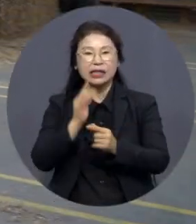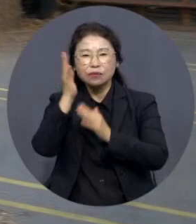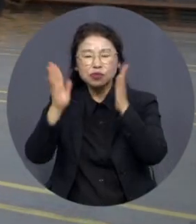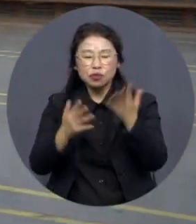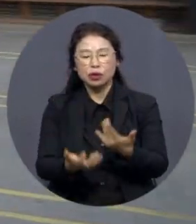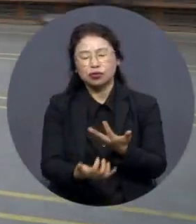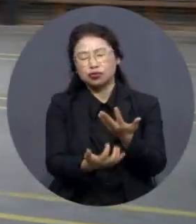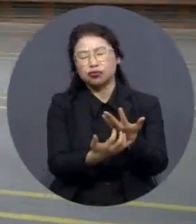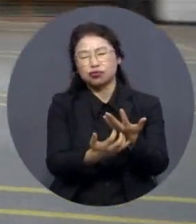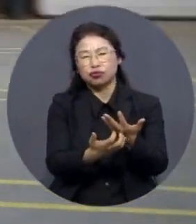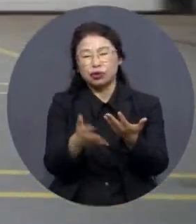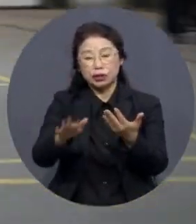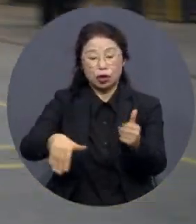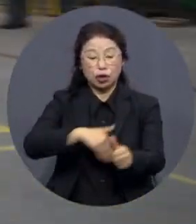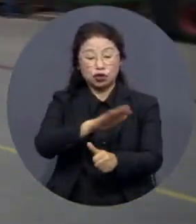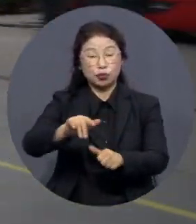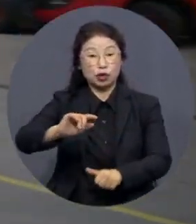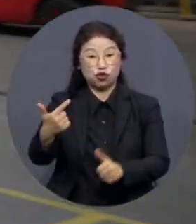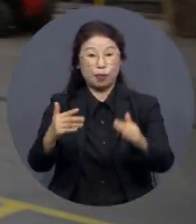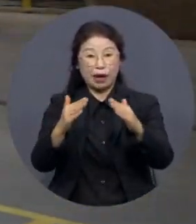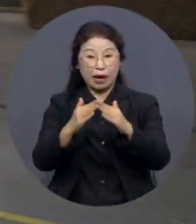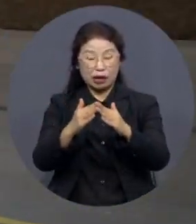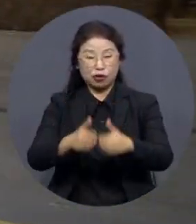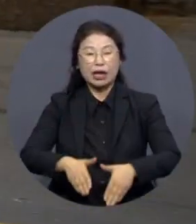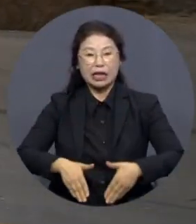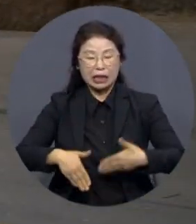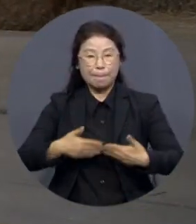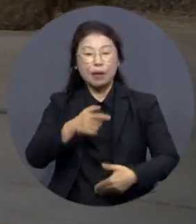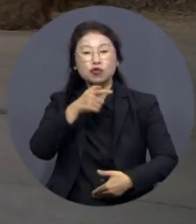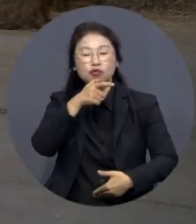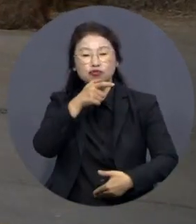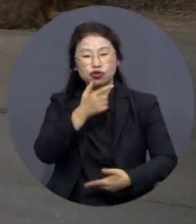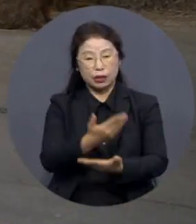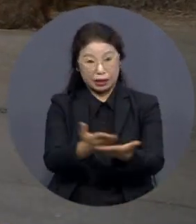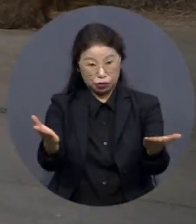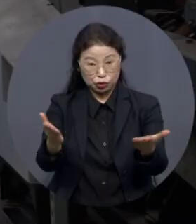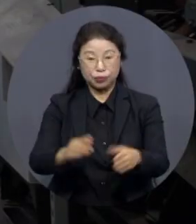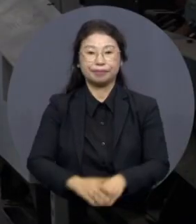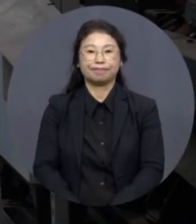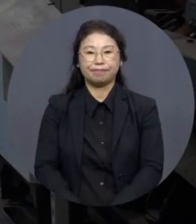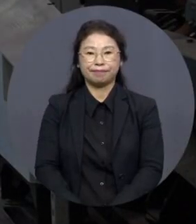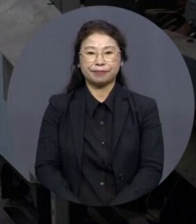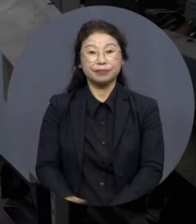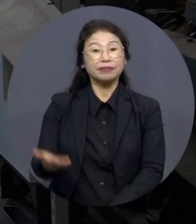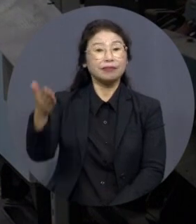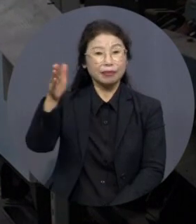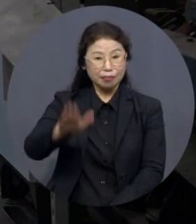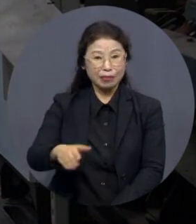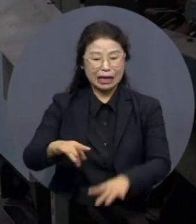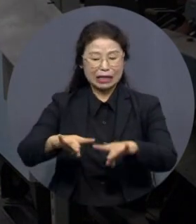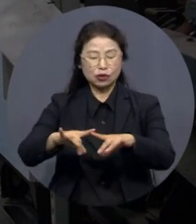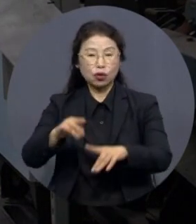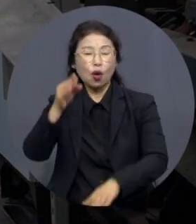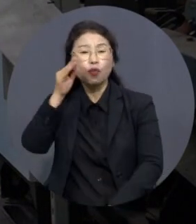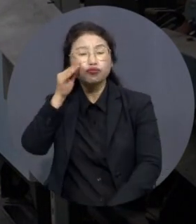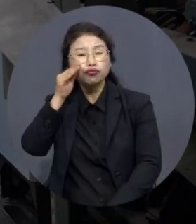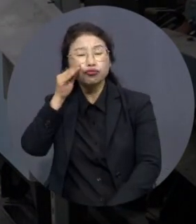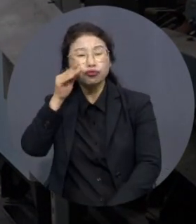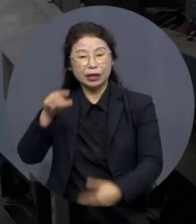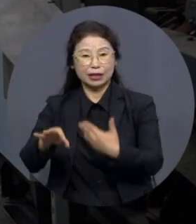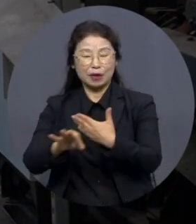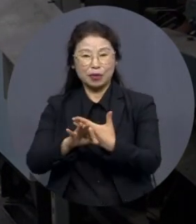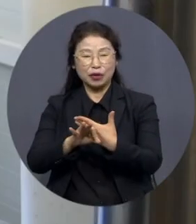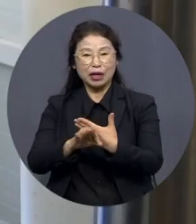물을 데운 뒤 주변 600가구에 난방용 온수를 공급합니다. 그러다 전기가 남아돌 때는